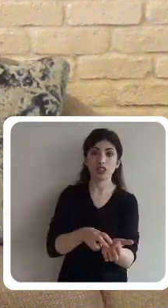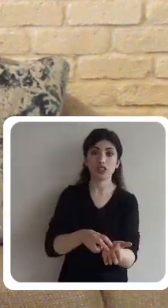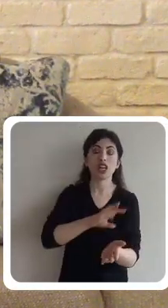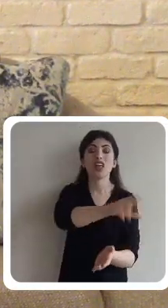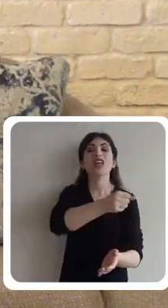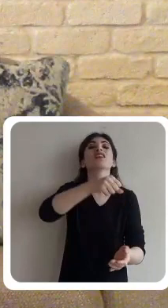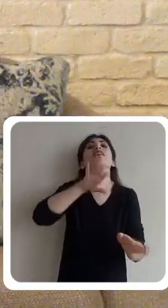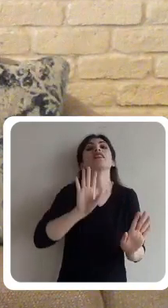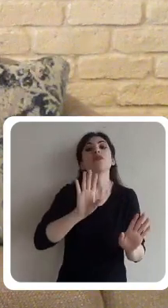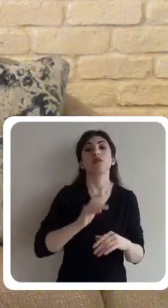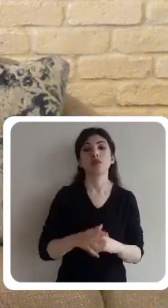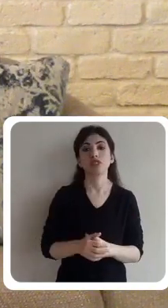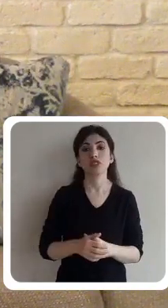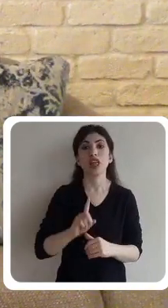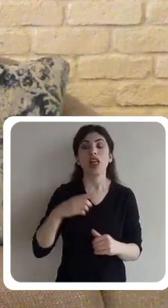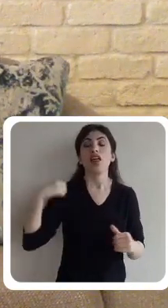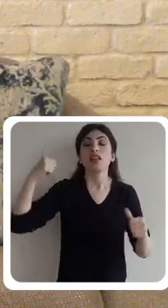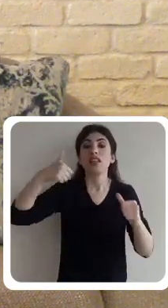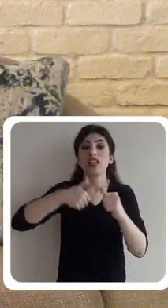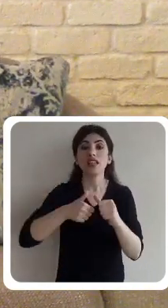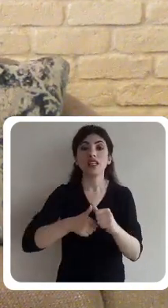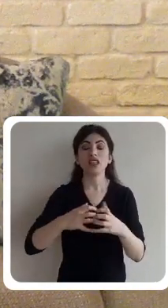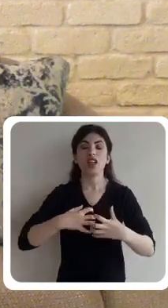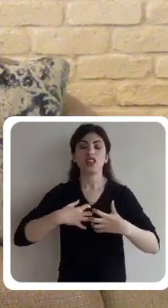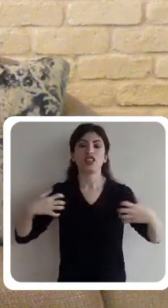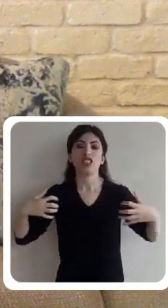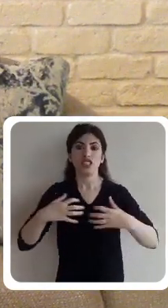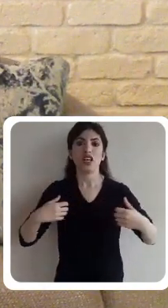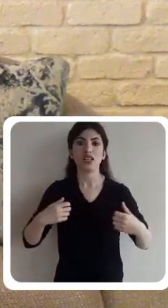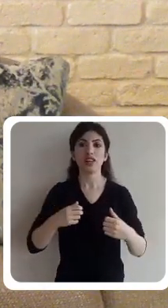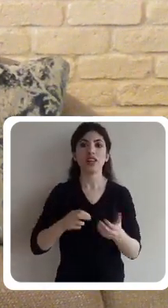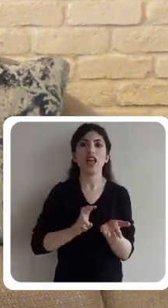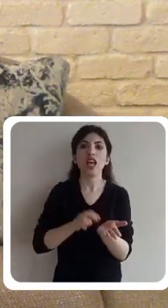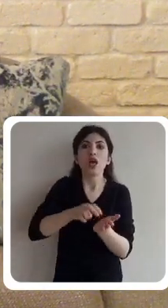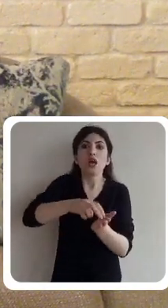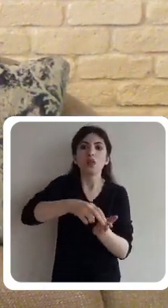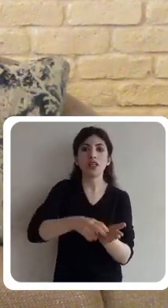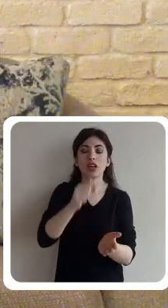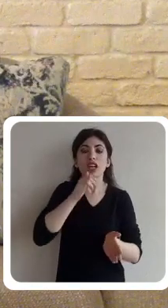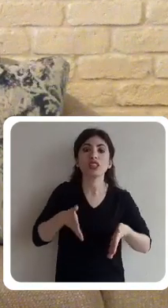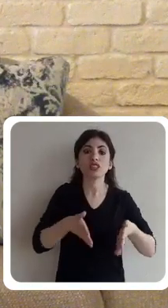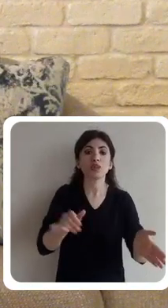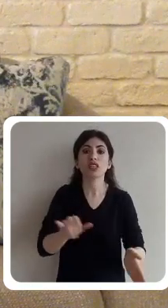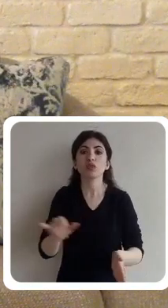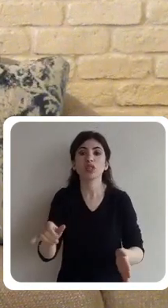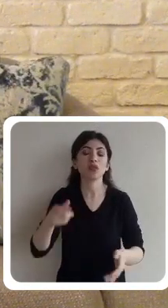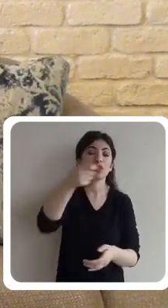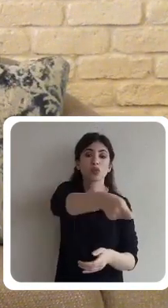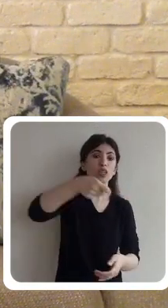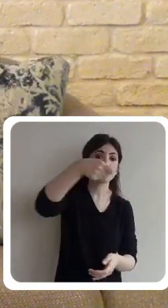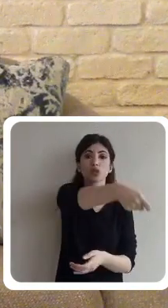yeltenmiş, yetişememiş. Yine varmış cesaretle pirebey. Irmağın